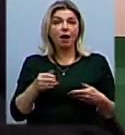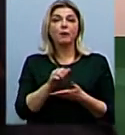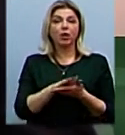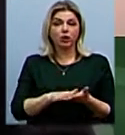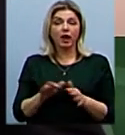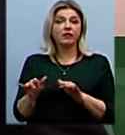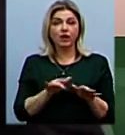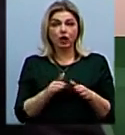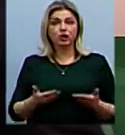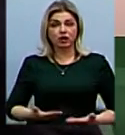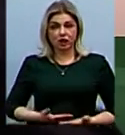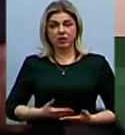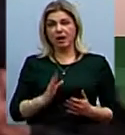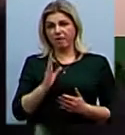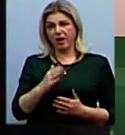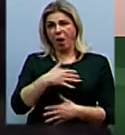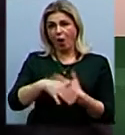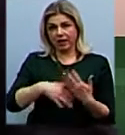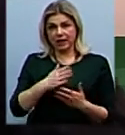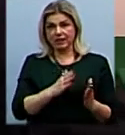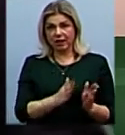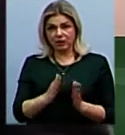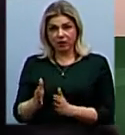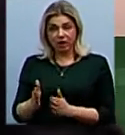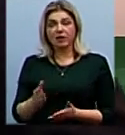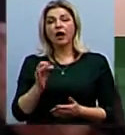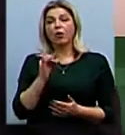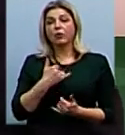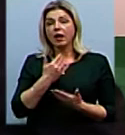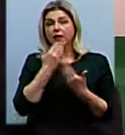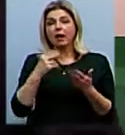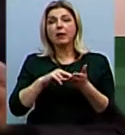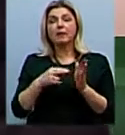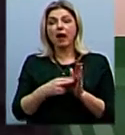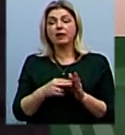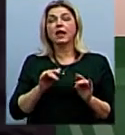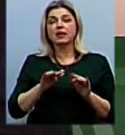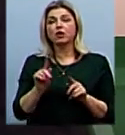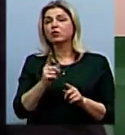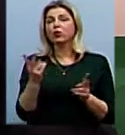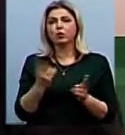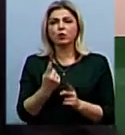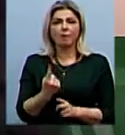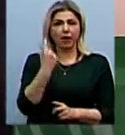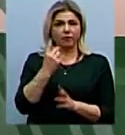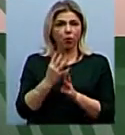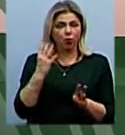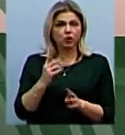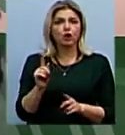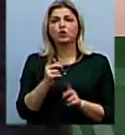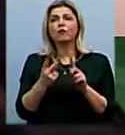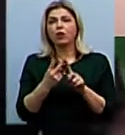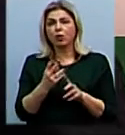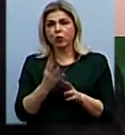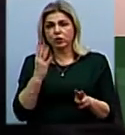жить в хаотичном состоянии. У нас нет плана действий, понимания, что нужно в первую очередь, что нужно во вторую очередь, а что нужно, линия в Корабельный